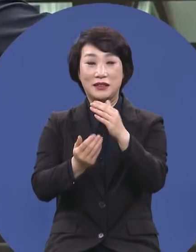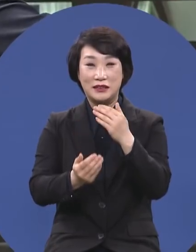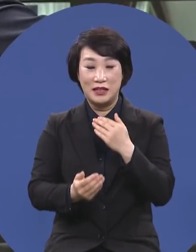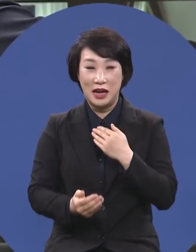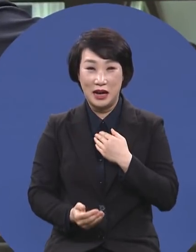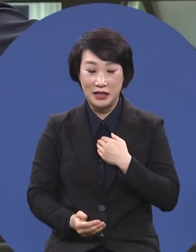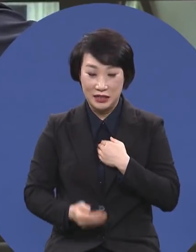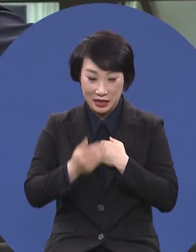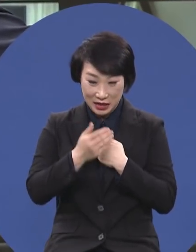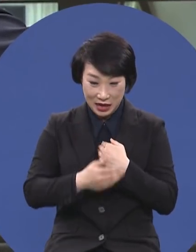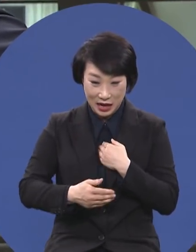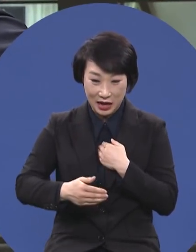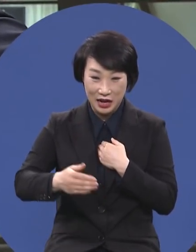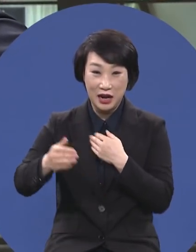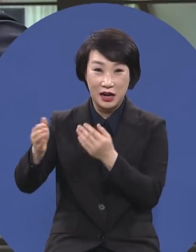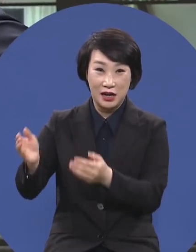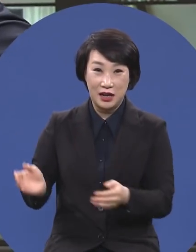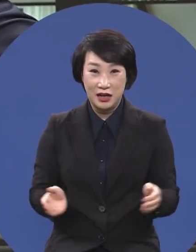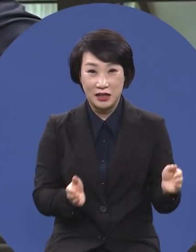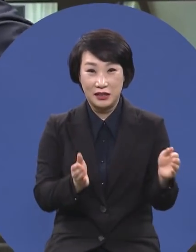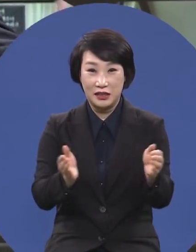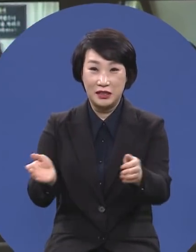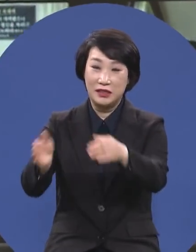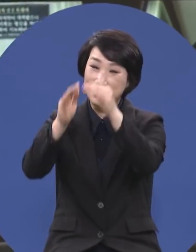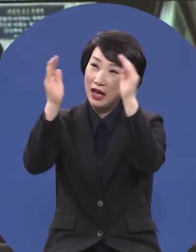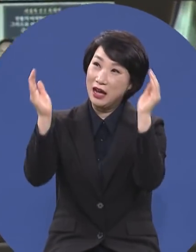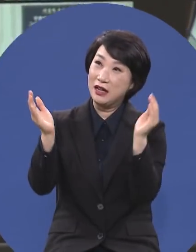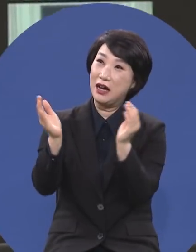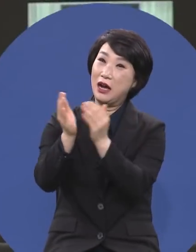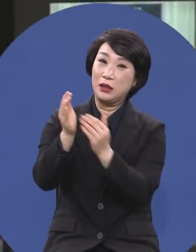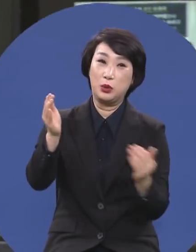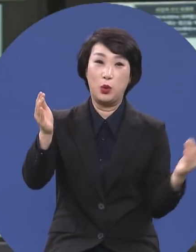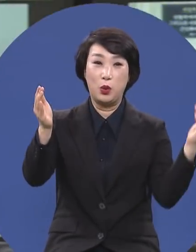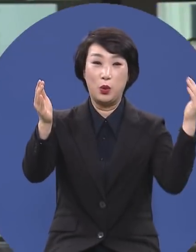만사형통하리라. 나의 갈 길